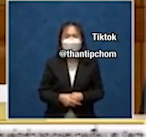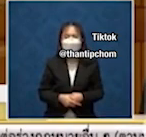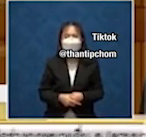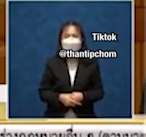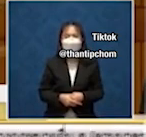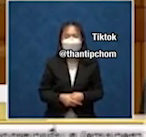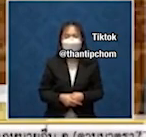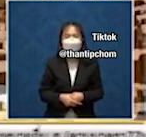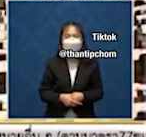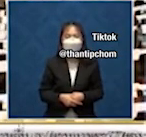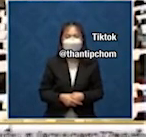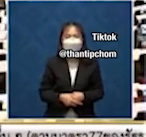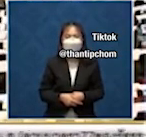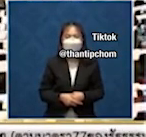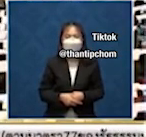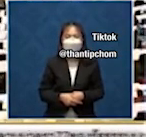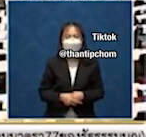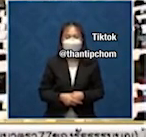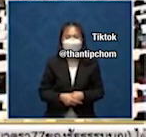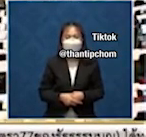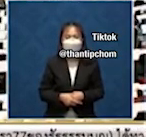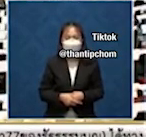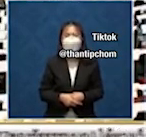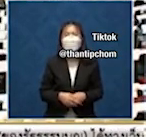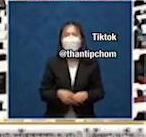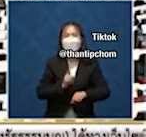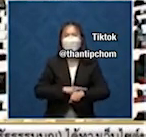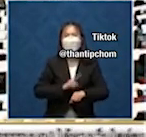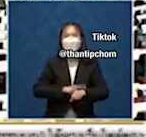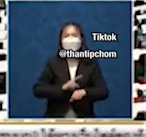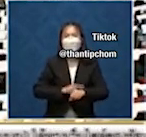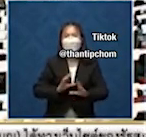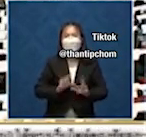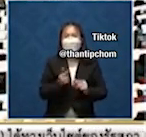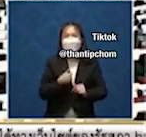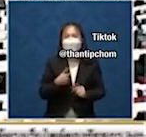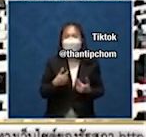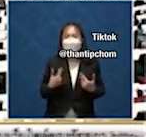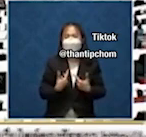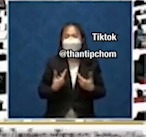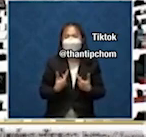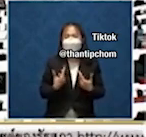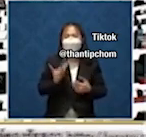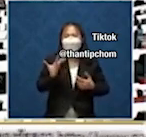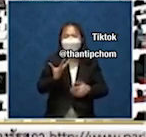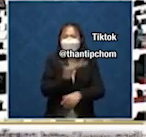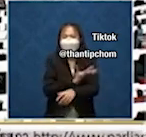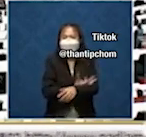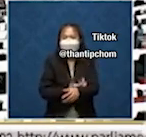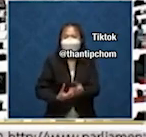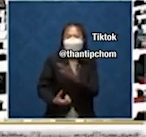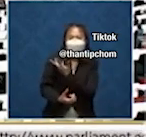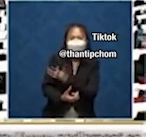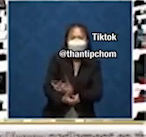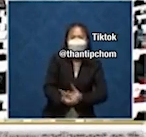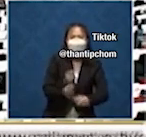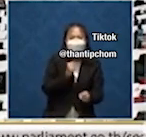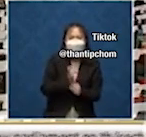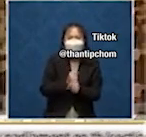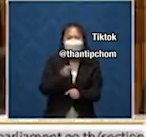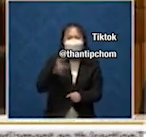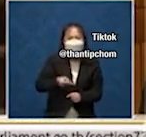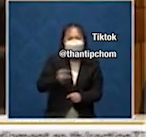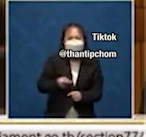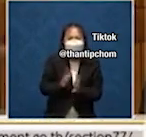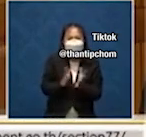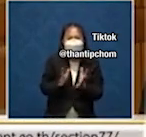นะแล้วที่โจมตีผมทำโน่นทำนี ่ นะแล้วทำไมไม่ทำตอนที่ตัวเองเป็นรัฐบาลนะส่ว